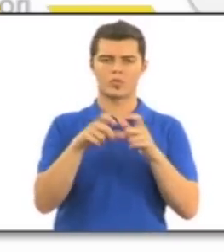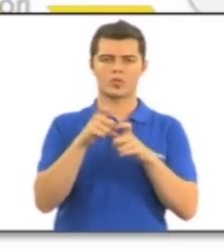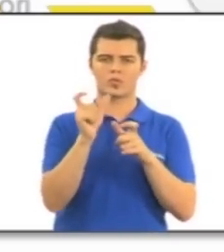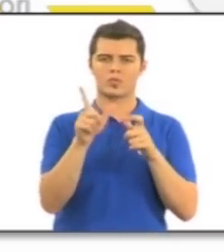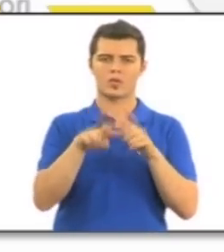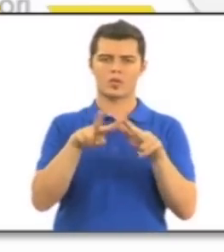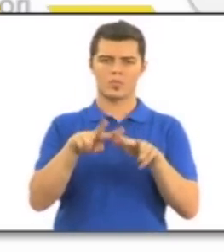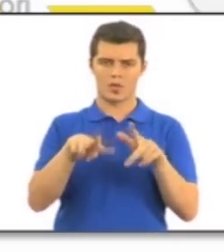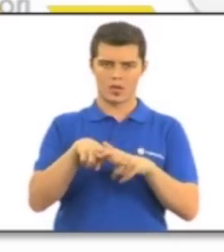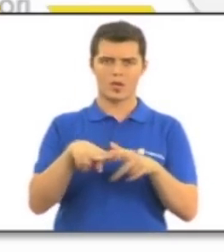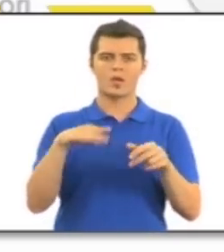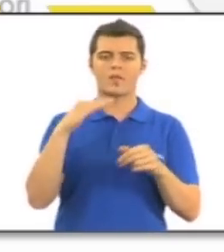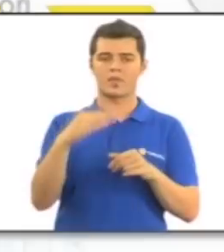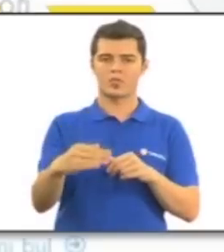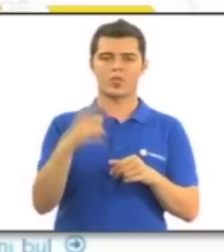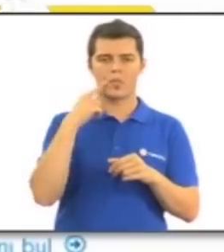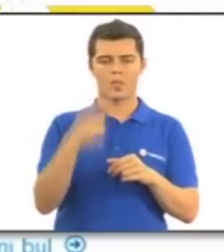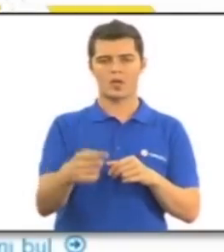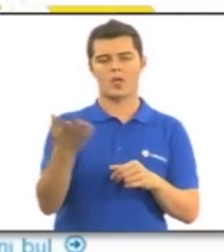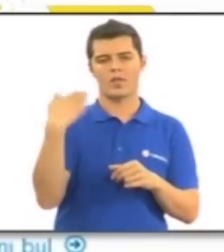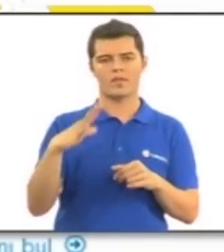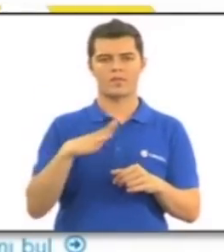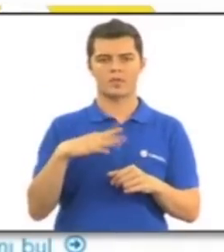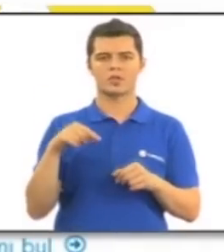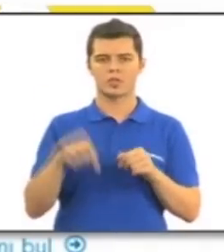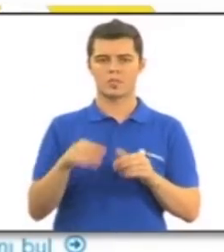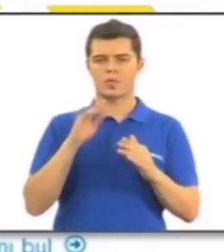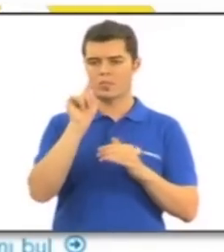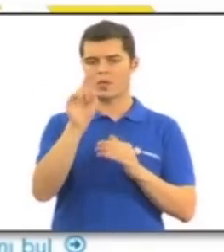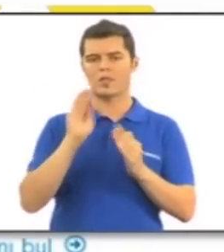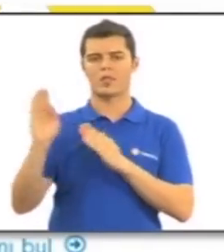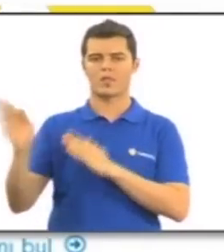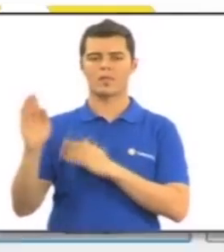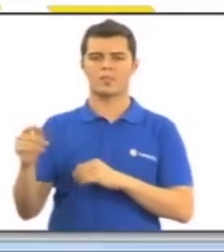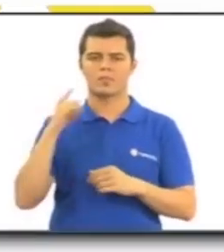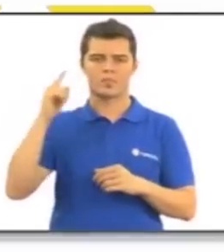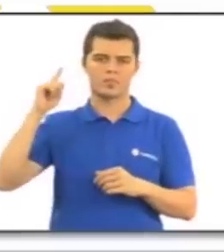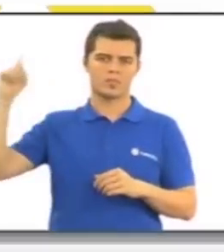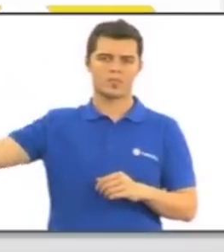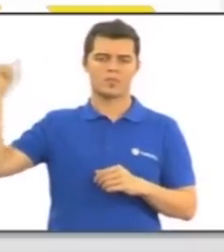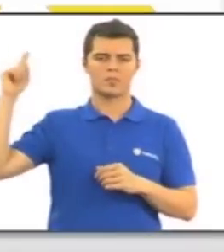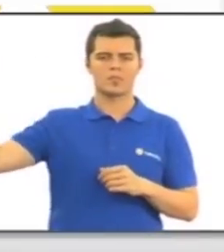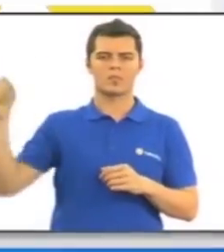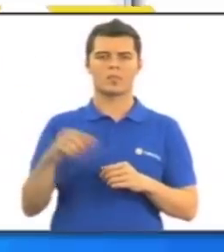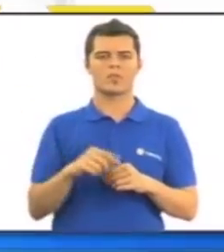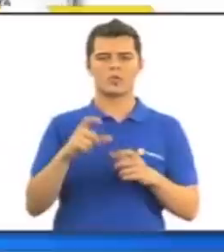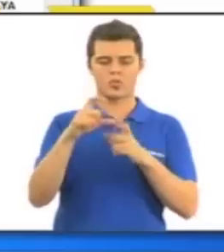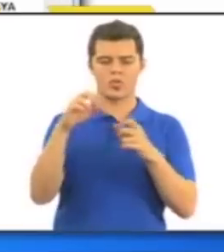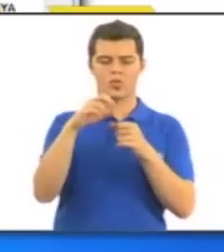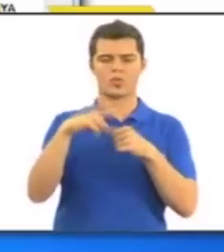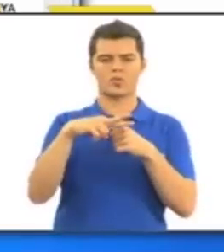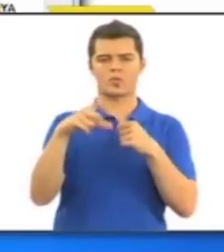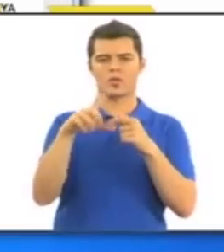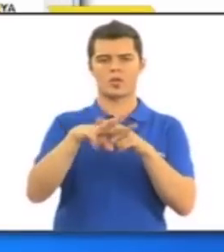yedeğini nasıl alırım videomuza başvurabilirsiniz. Şimdi sürdür diyoruz. Karşımıza kullanıcı sözleşmesi çıkıyor.